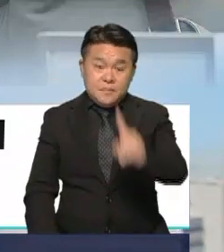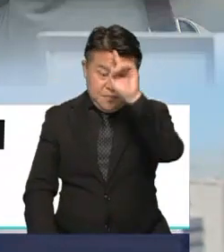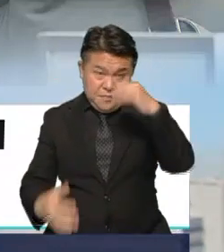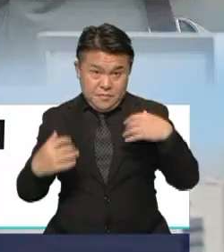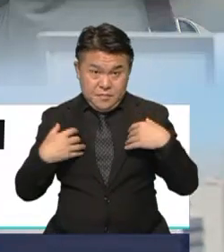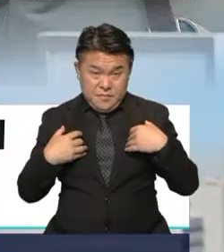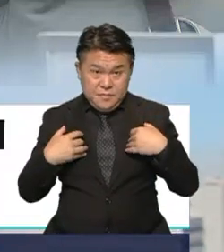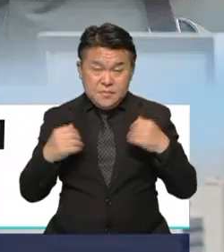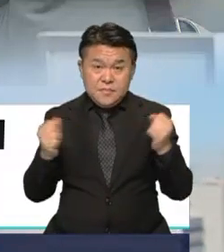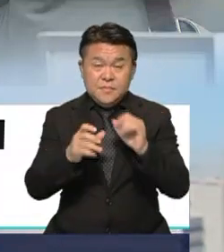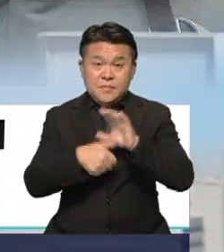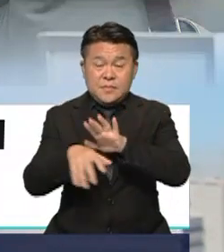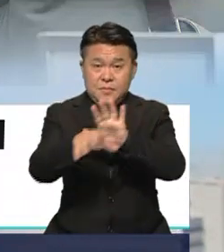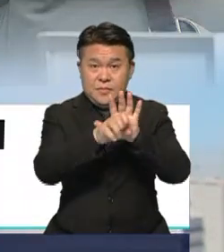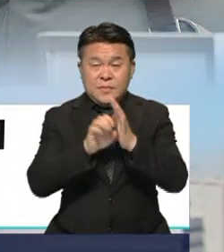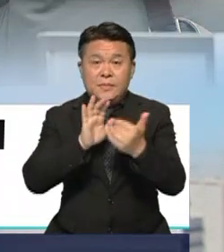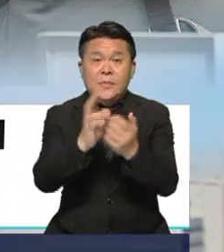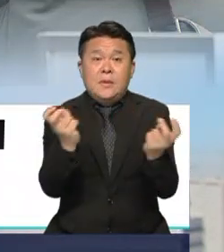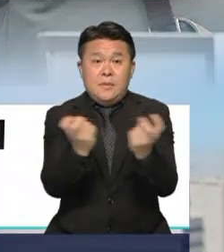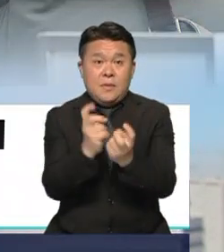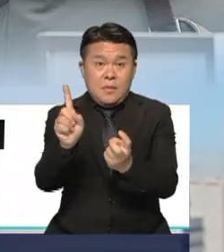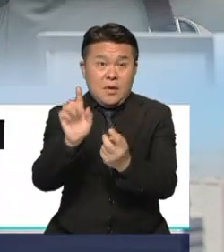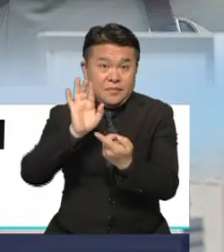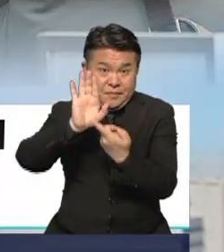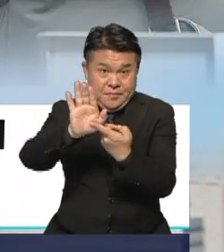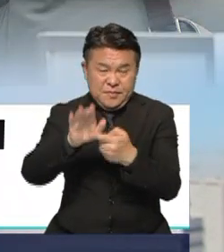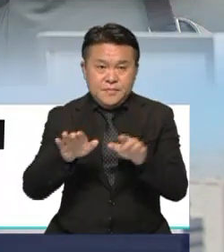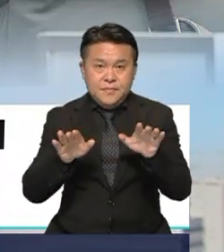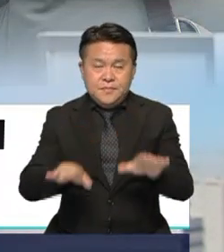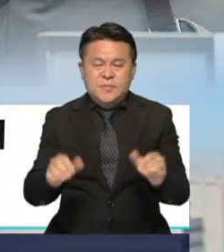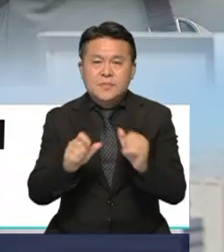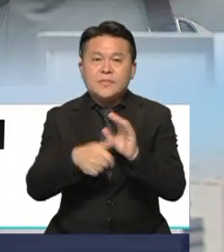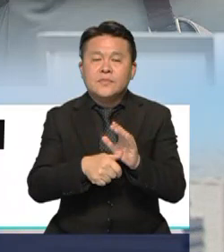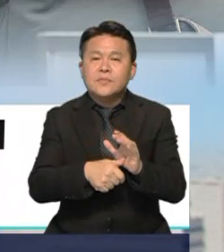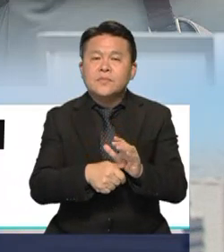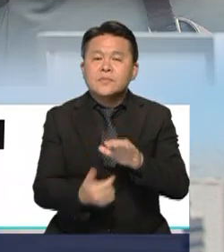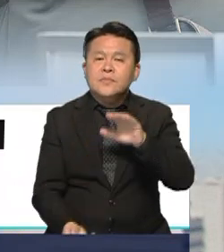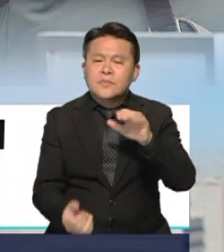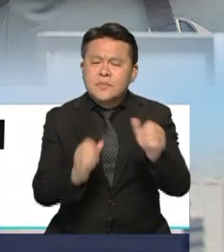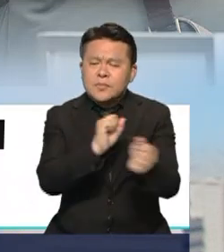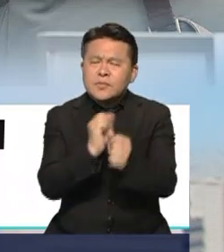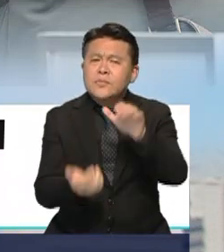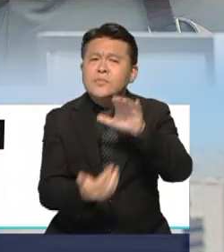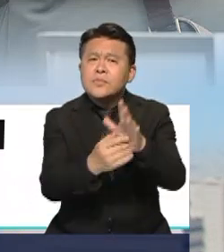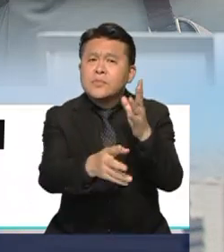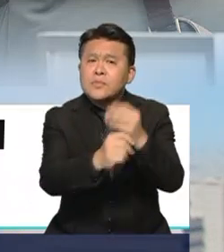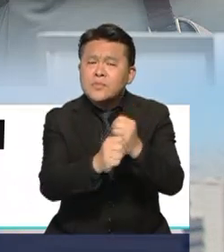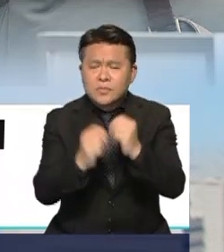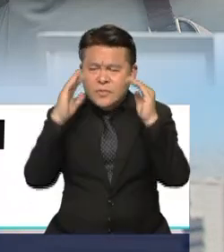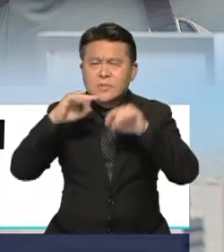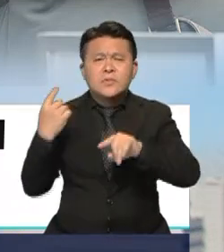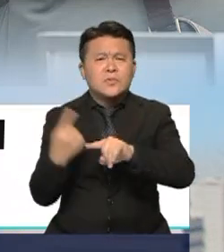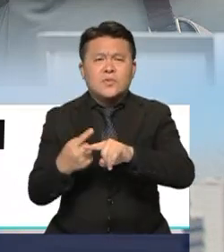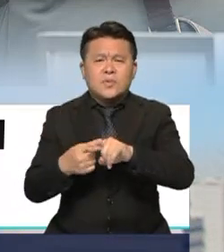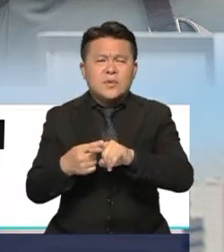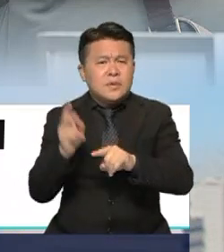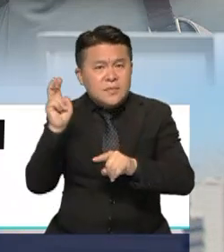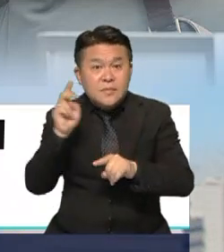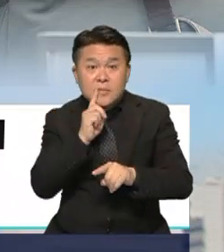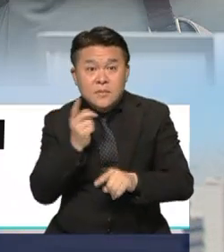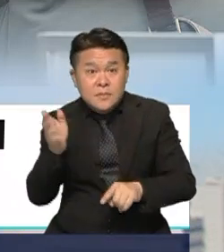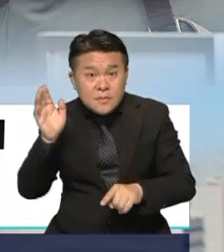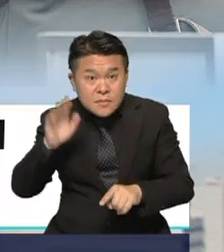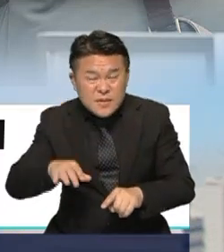방역 당국이 겨울철 코로나 대책을 발표했습니다. 이번 겨울의 정점은 올 여름철 유행 수준으로 예측된다고